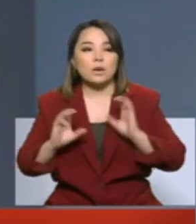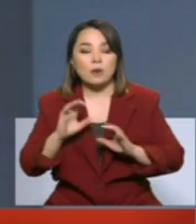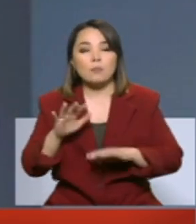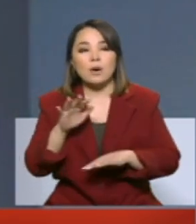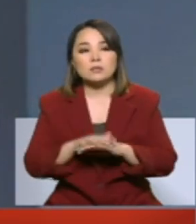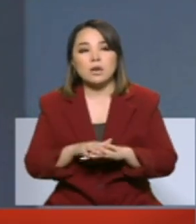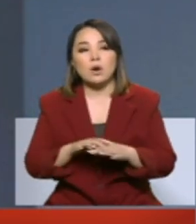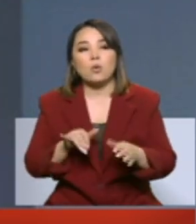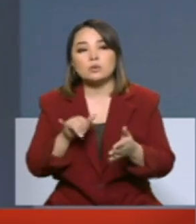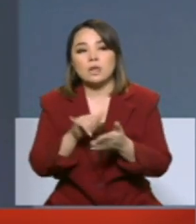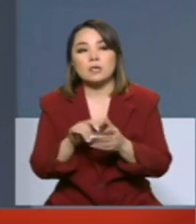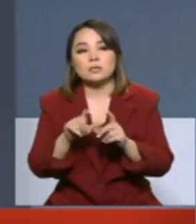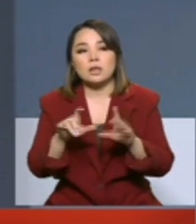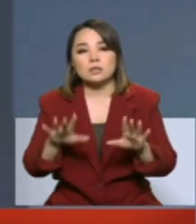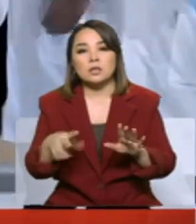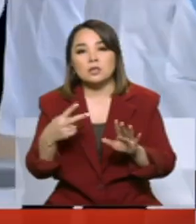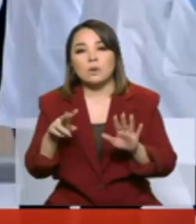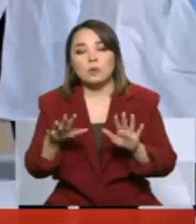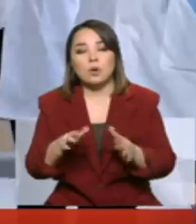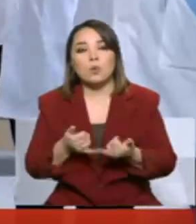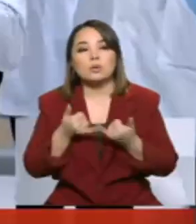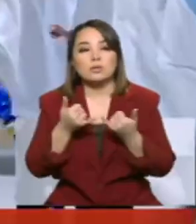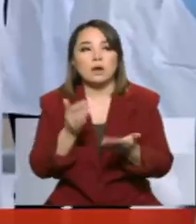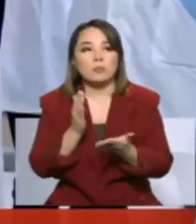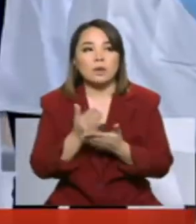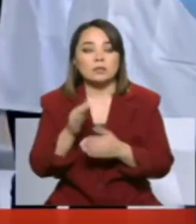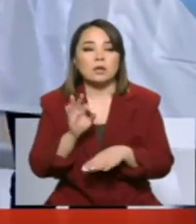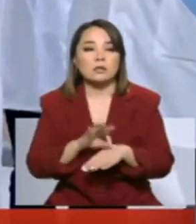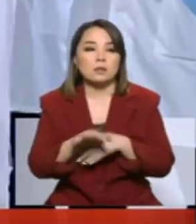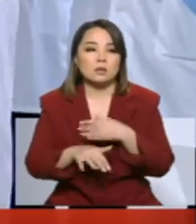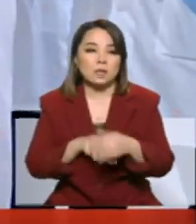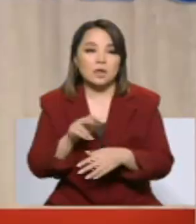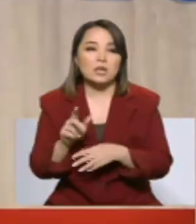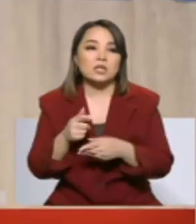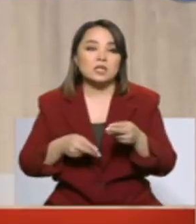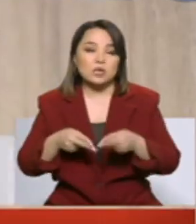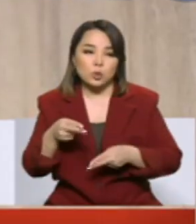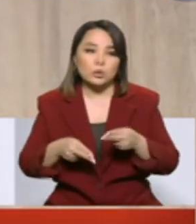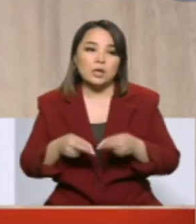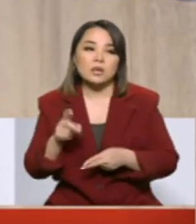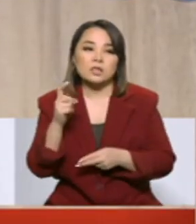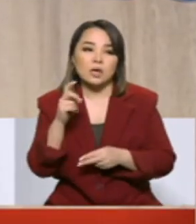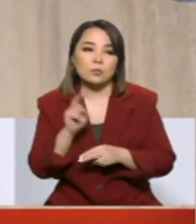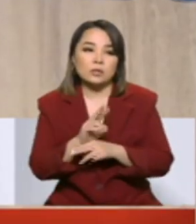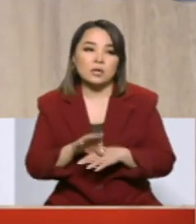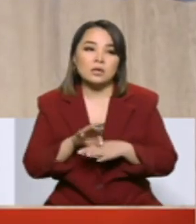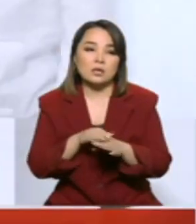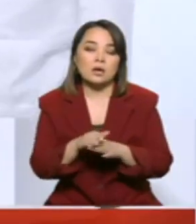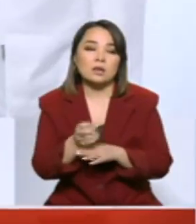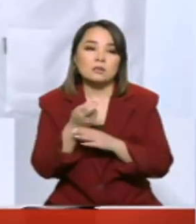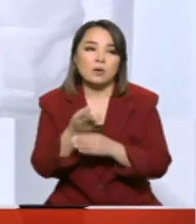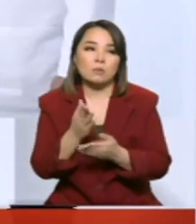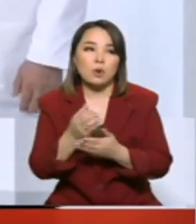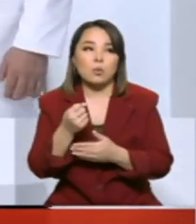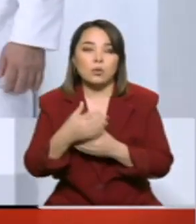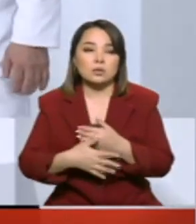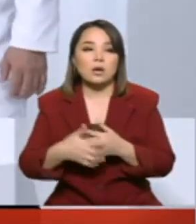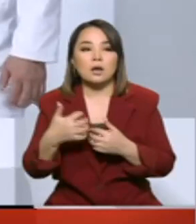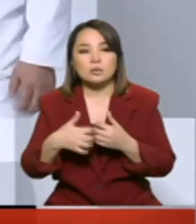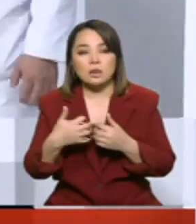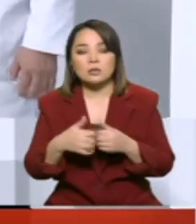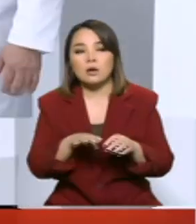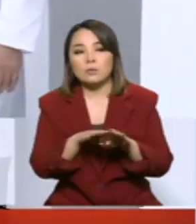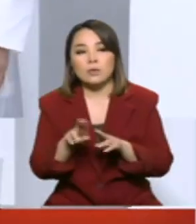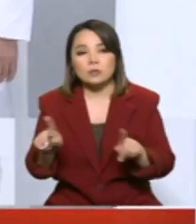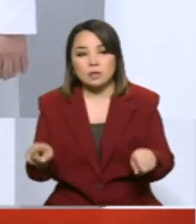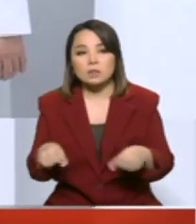базасында орналасқан нысан 20 орынға арналған. Мұнда науқастар хирургиялық және химиялық емнен кейін жатқызылады. Орталық ағзаны қалпына